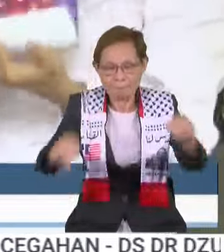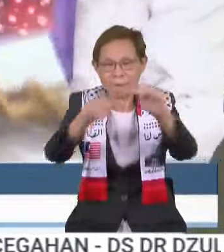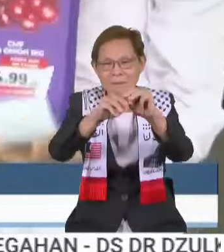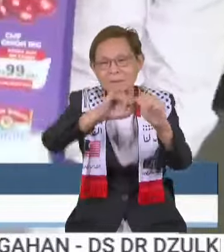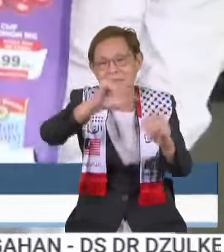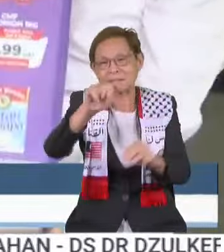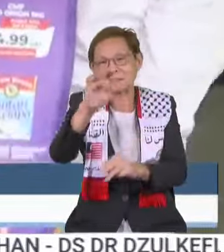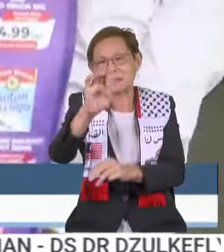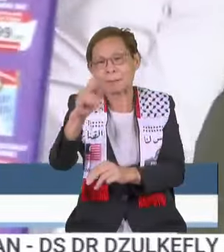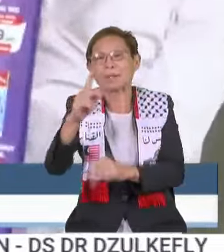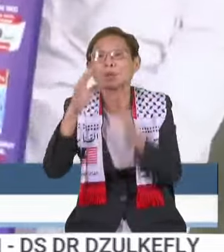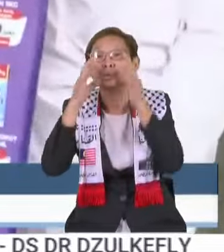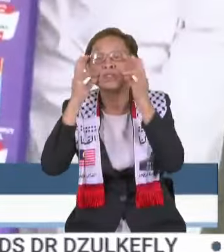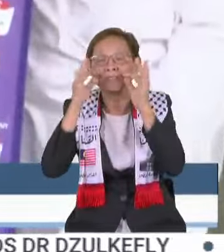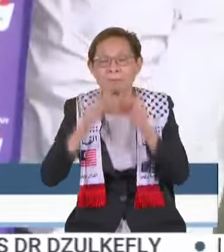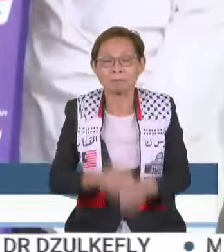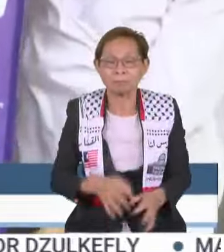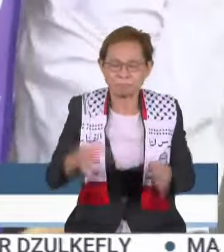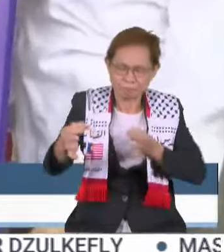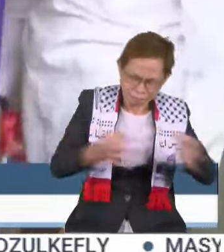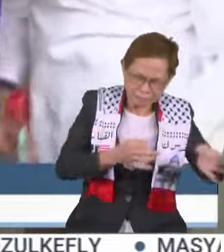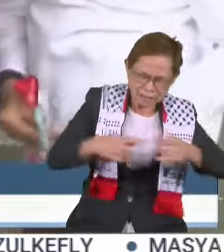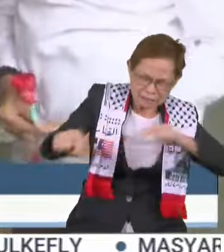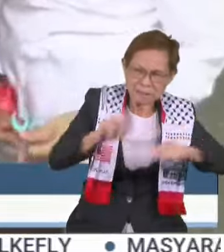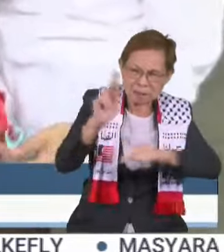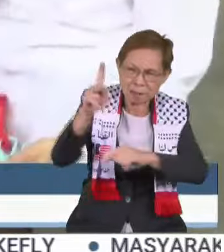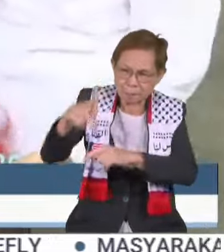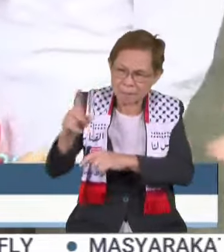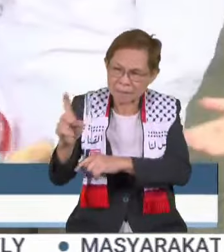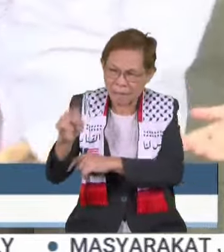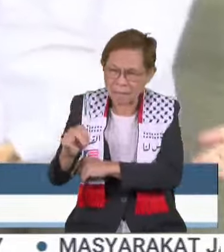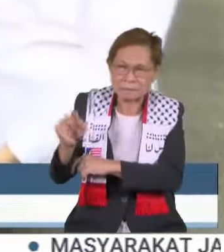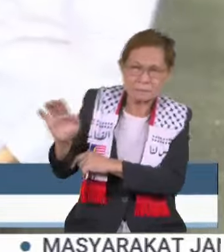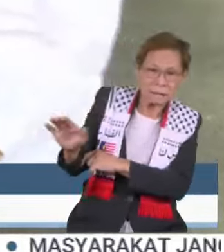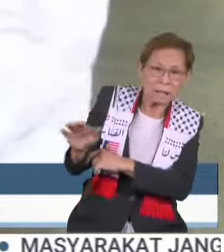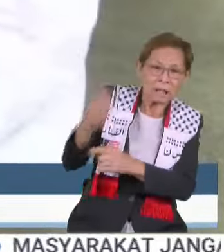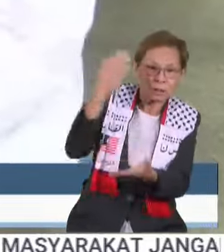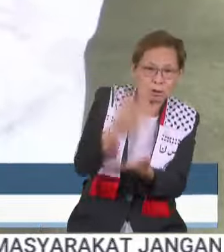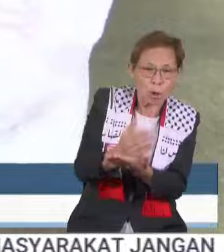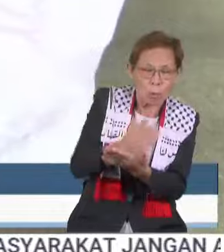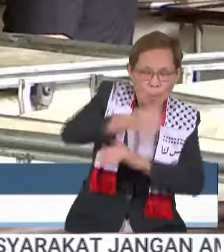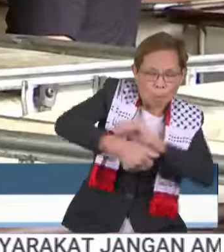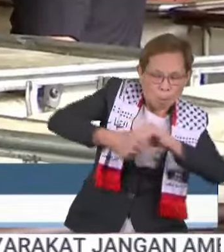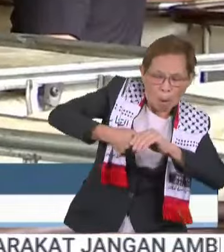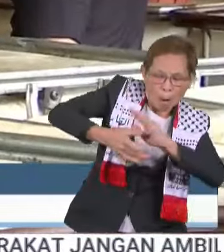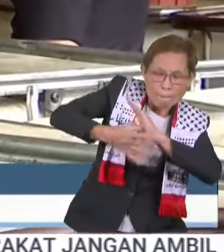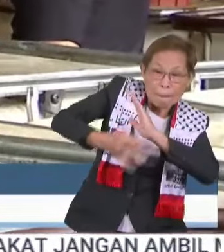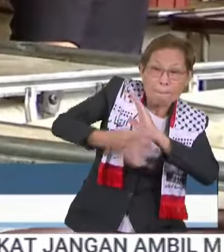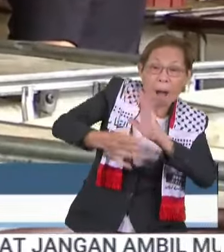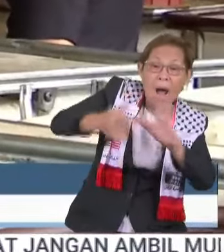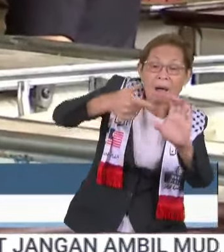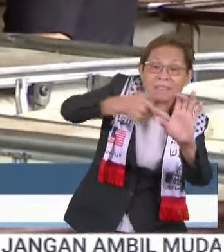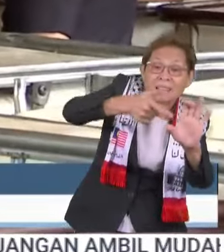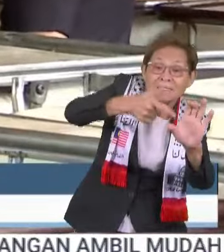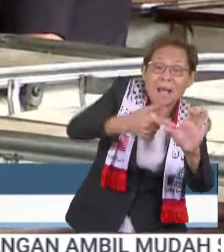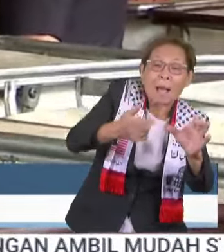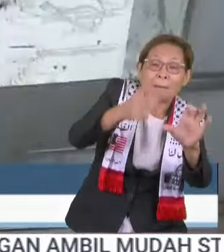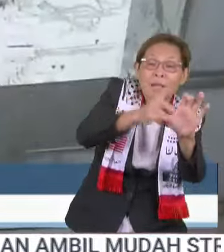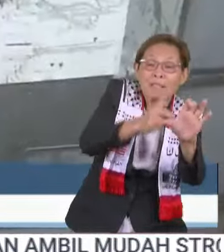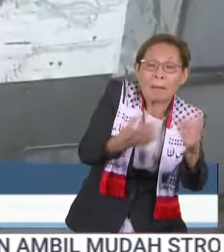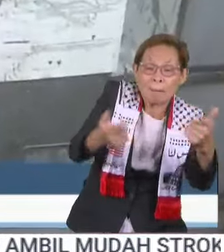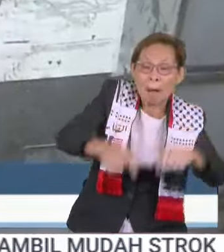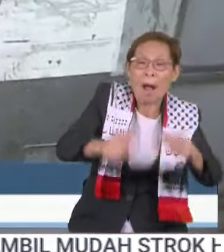pagi tadi. Beliau diminta mengulas tindakan KPDN dalam menangani kes penyeludupan minyak diesel yang berlaku di Bandarai